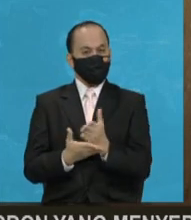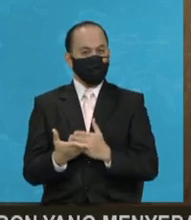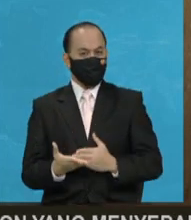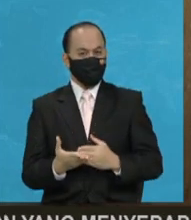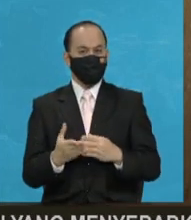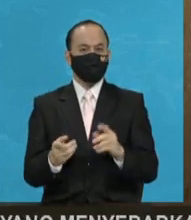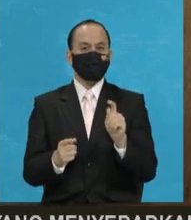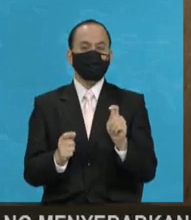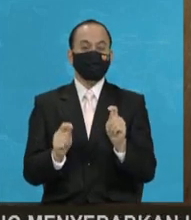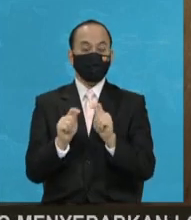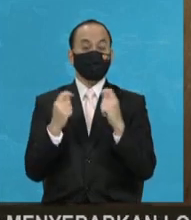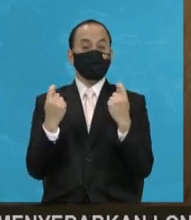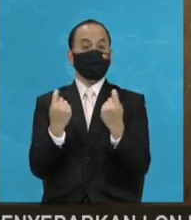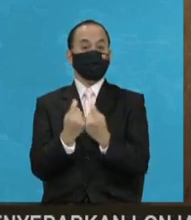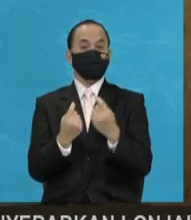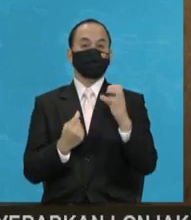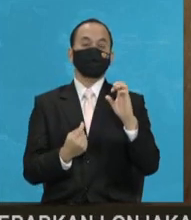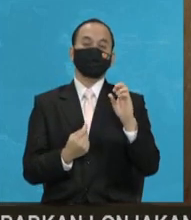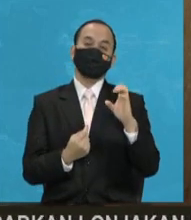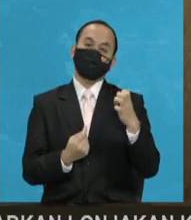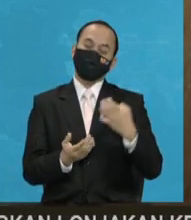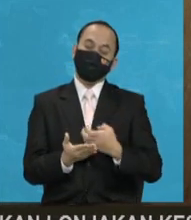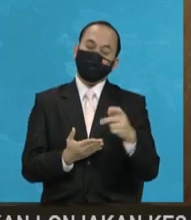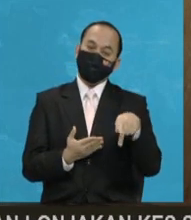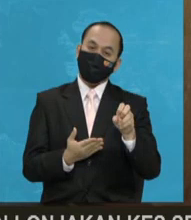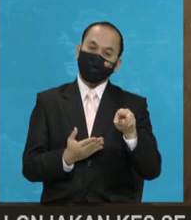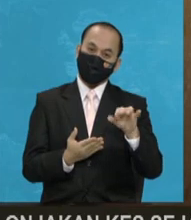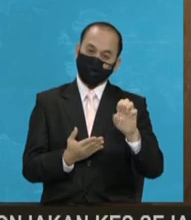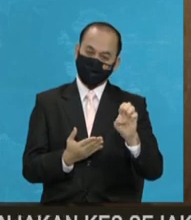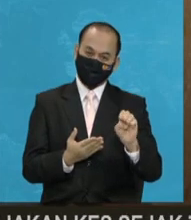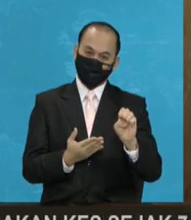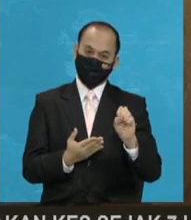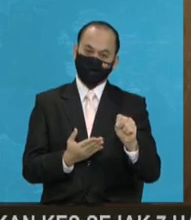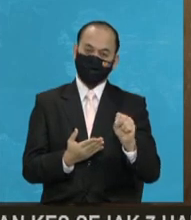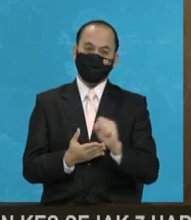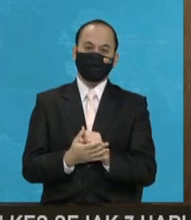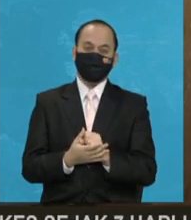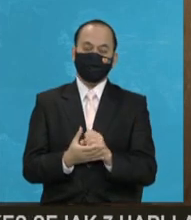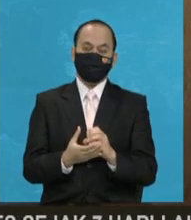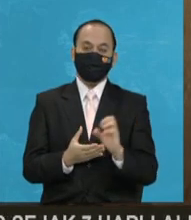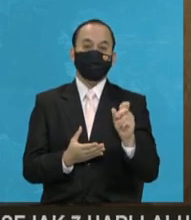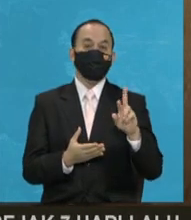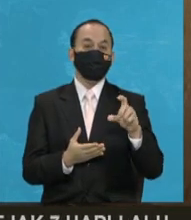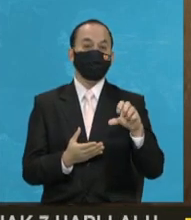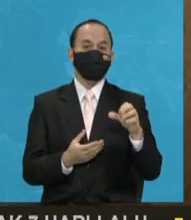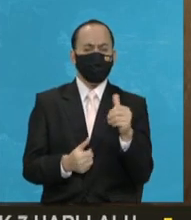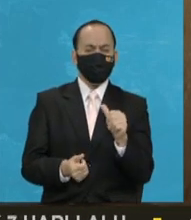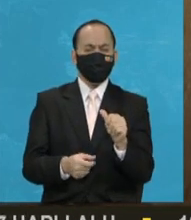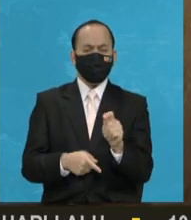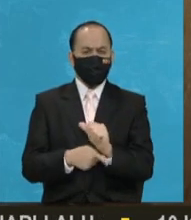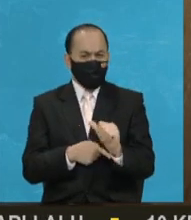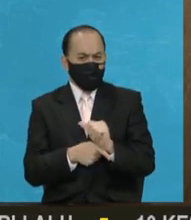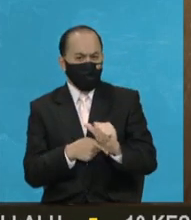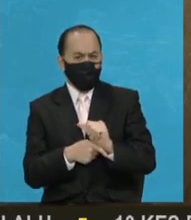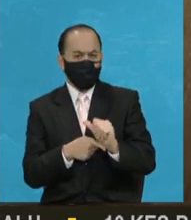time komponis Nah kita juga memperkenalkan ah apa nih organik applet desa yang diambil yang